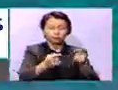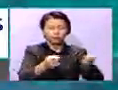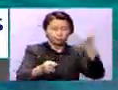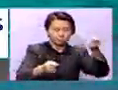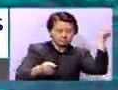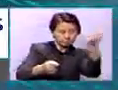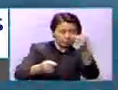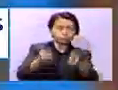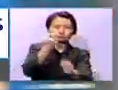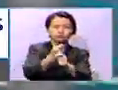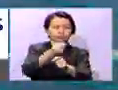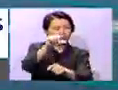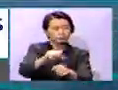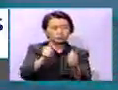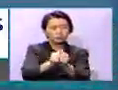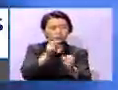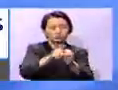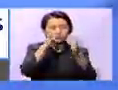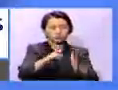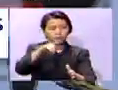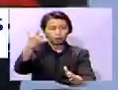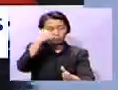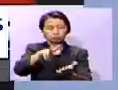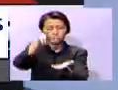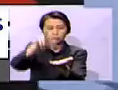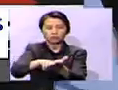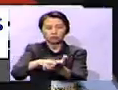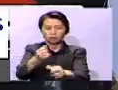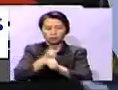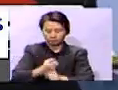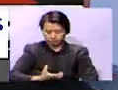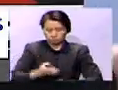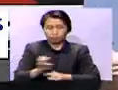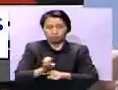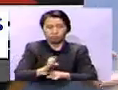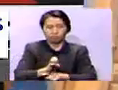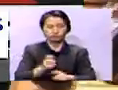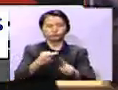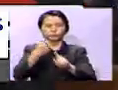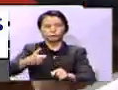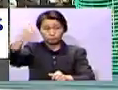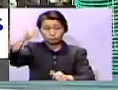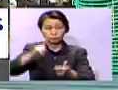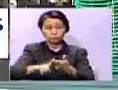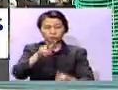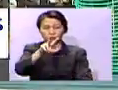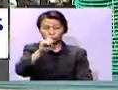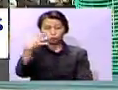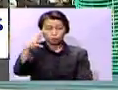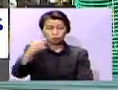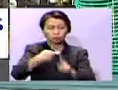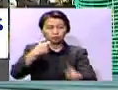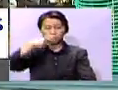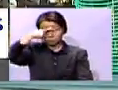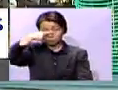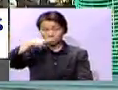pertama tetap gagal disaingi peserta lain untuk mengesahkan pingat emas. Termasuk dari pemenang pingat emas 2015 dari